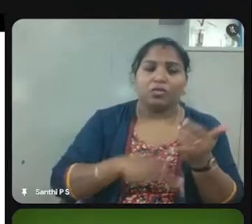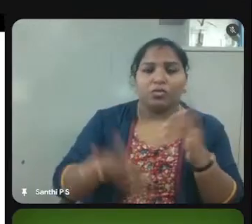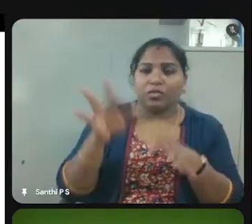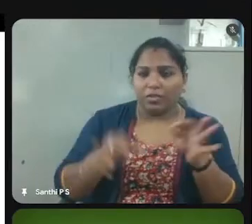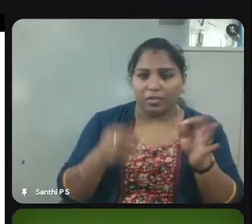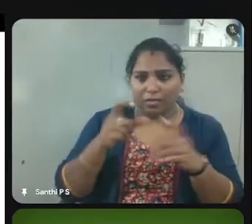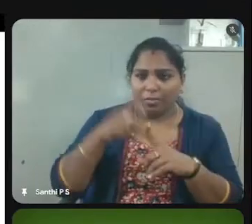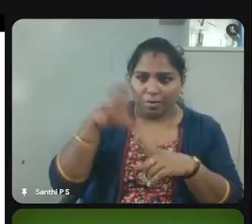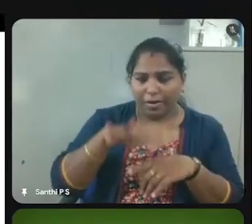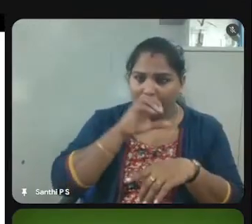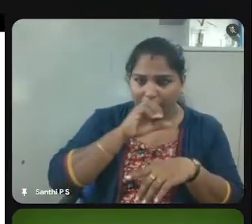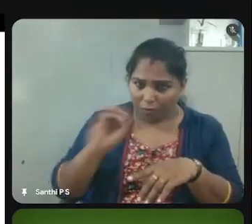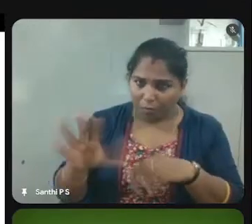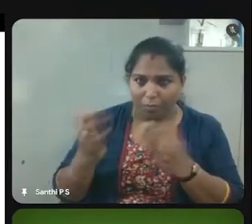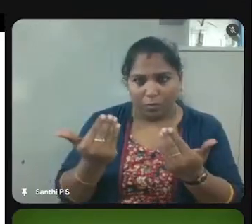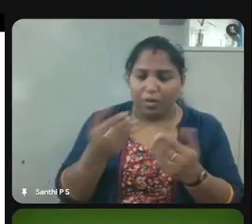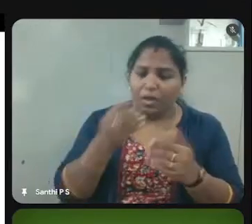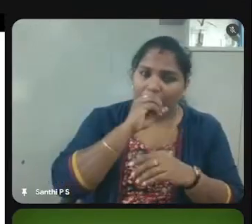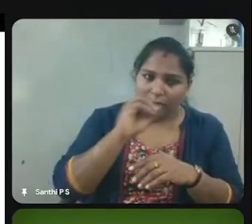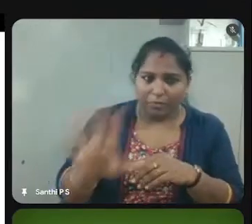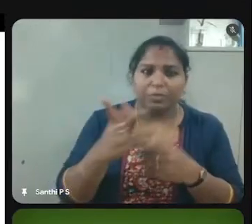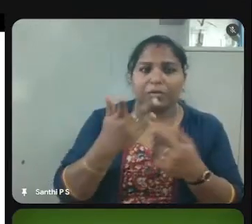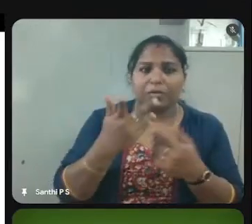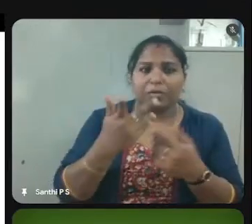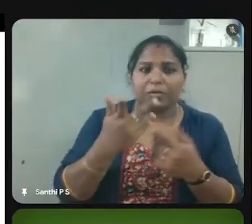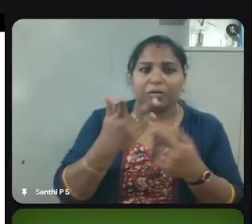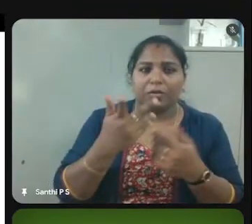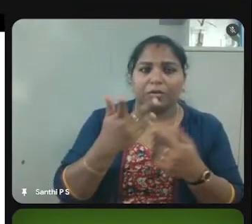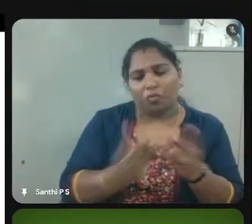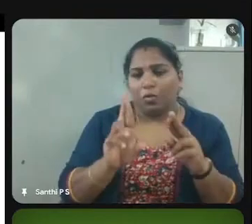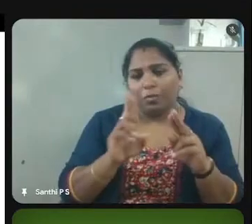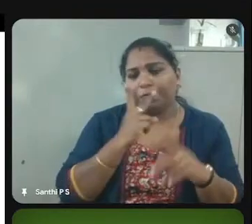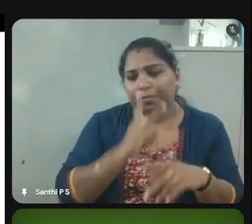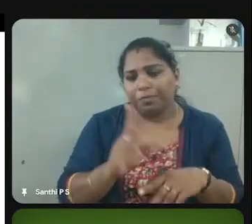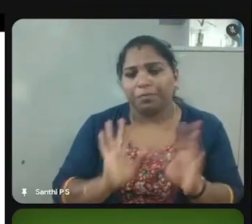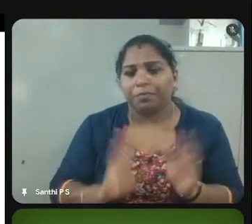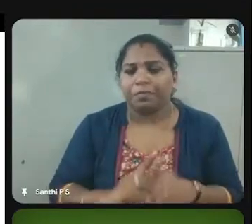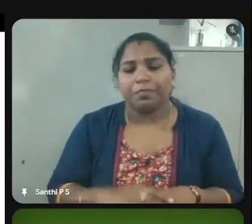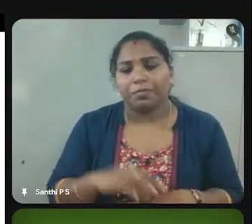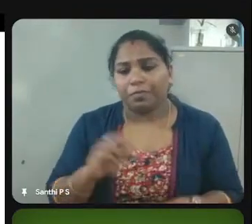ചെയ്യാൻ പറ്റും. അതിനുശേഷം അതിനെന്തെങ്കിലും ഒരു പോംവഴി കണ്ടെത്താനായിട്ട് നമുക്ക് ശ്രമിക്കാം.